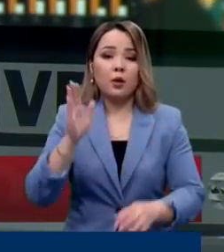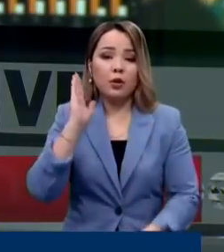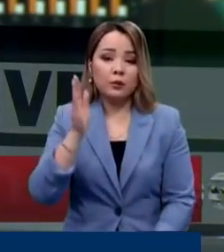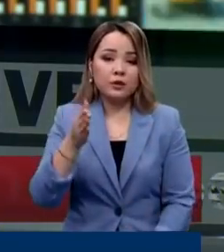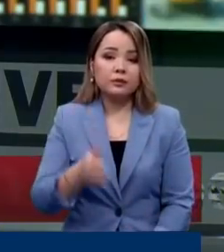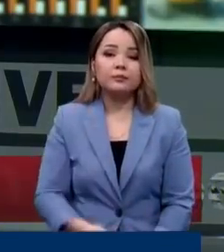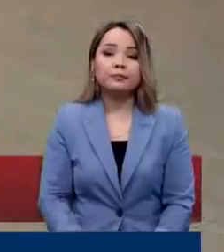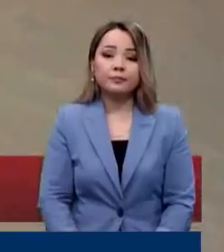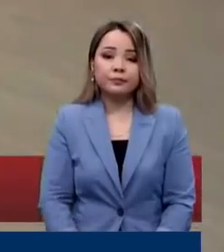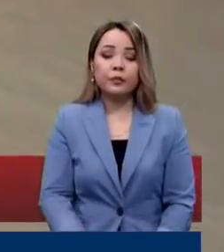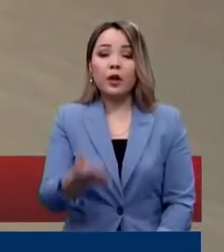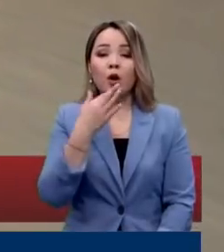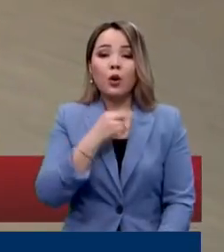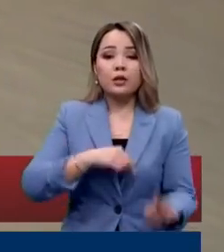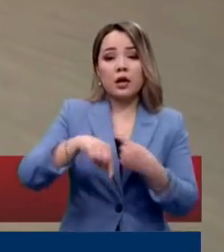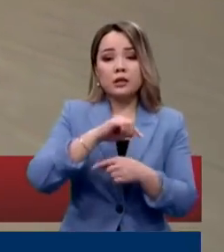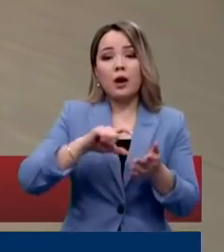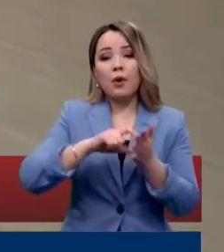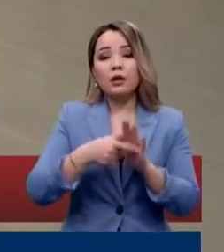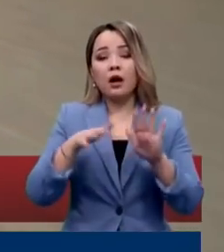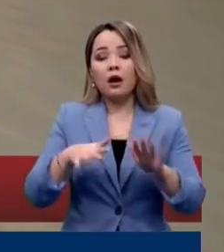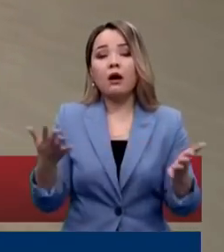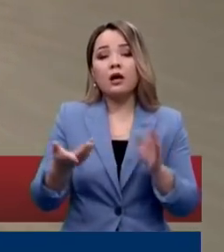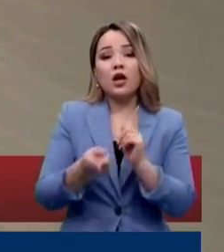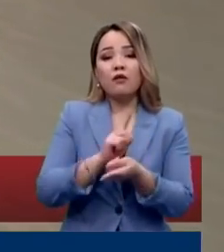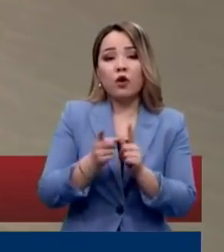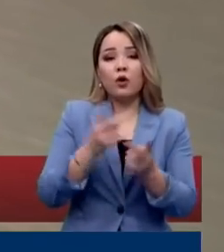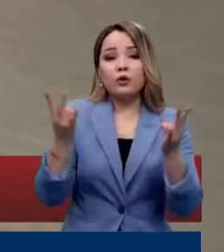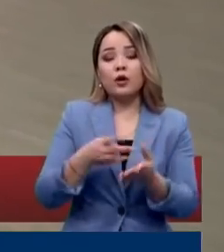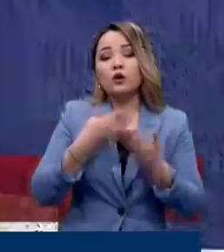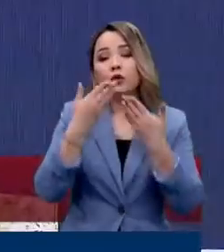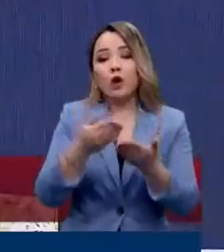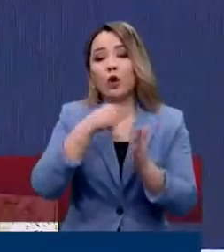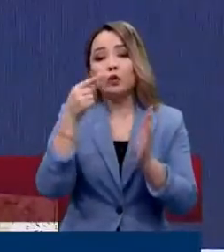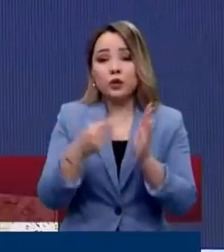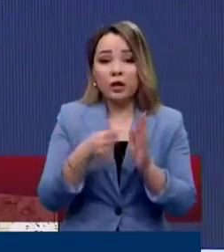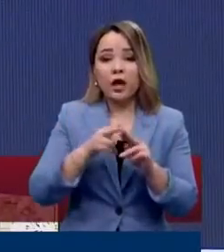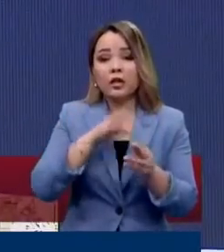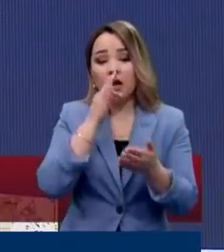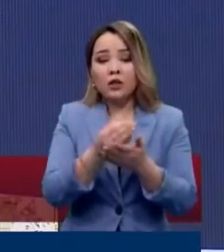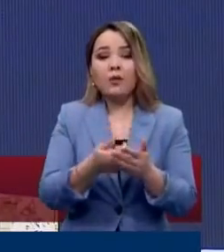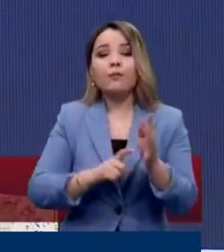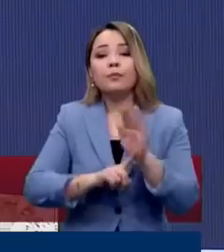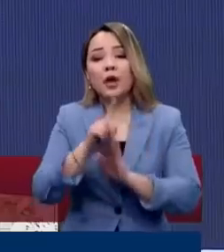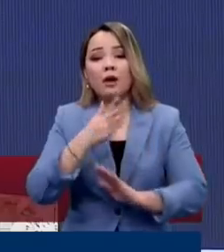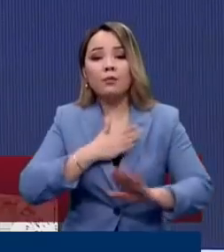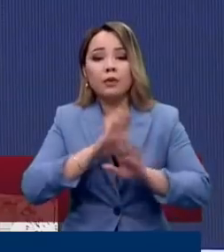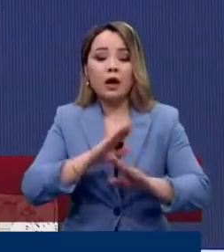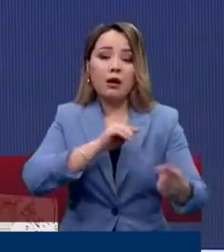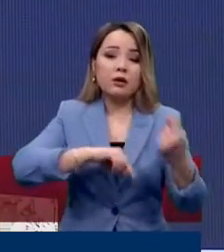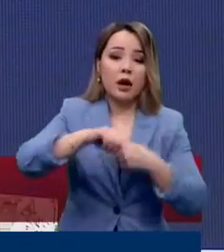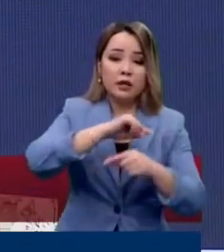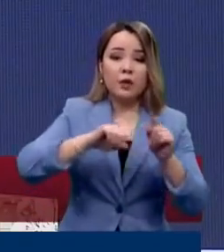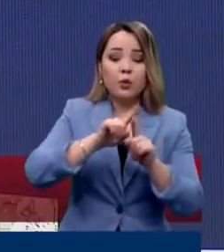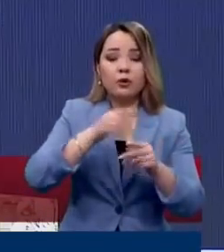бейнематериалында. Ұлттық кәсіпкерлер палатасына қандай реформа керек деген сұрақтың жауабы бәрінен бұрын бізде емес,